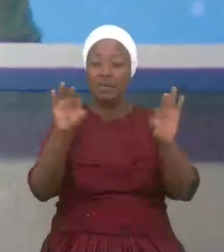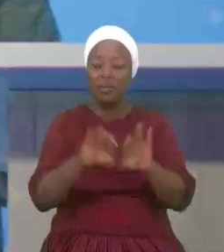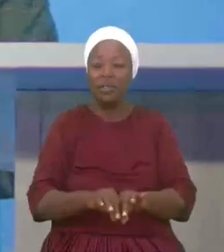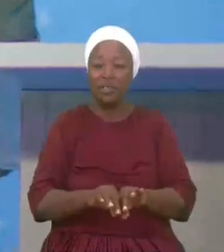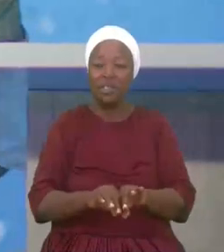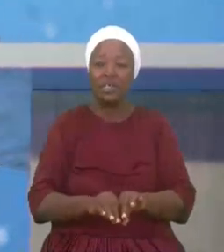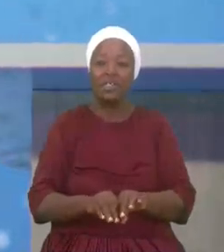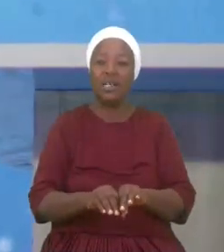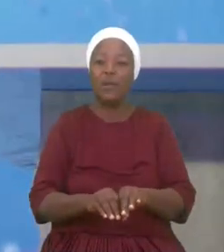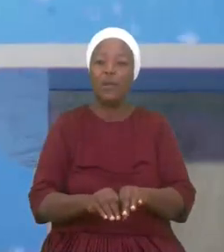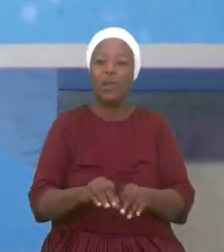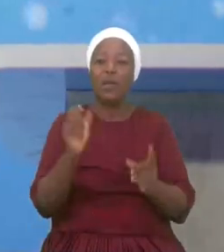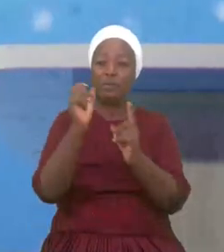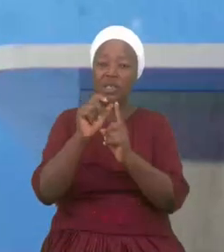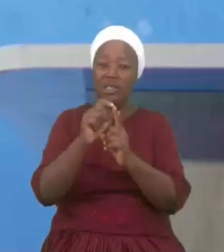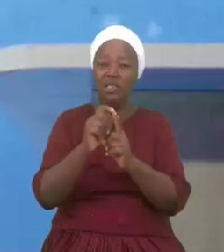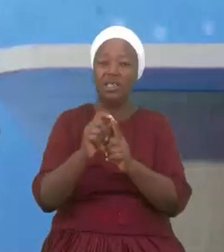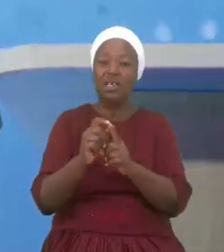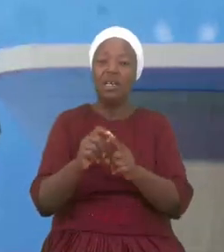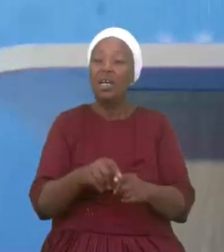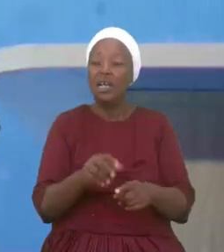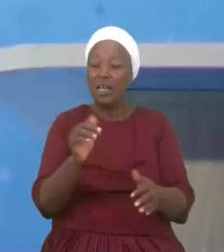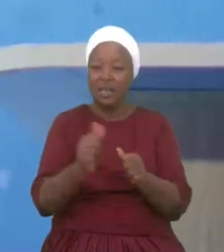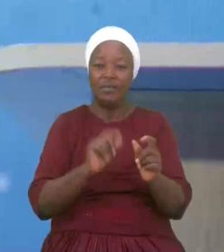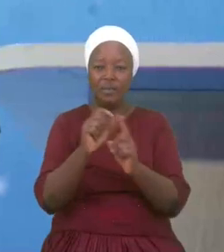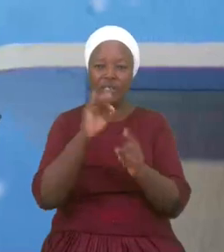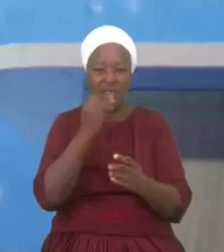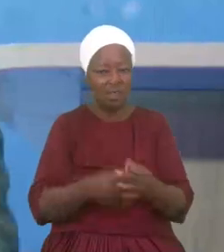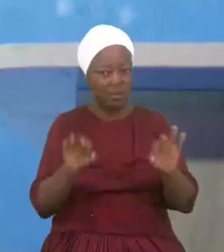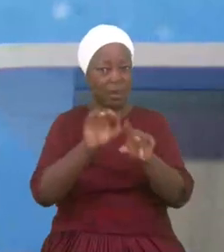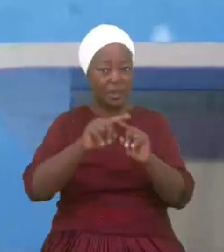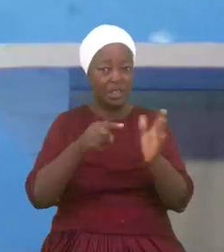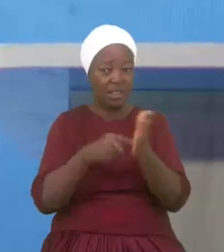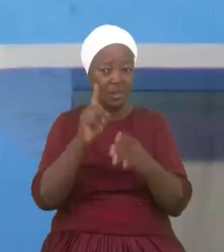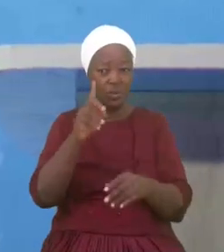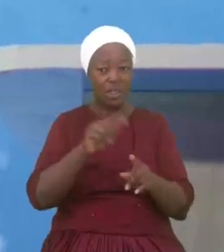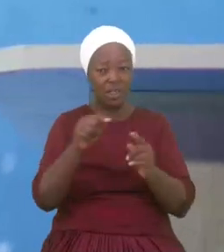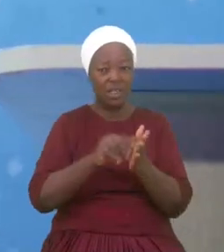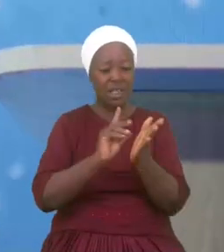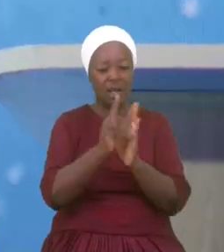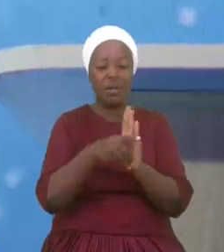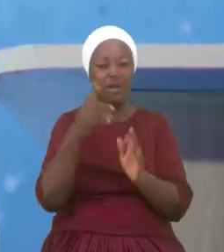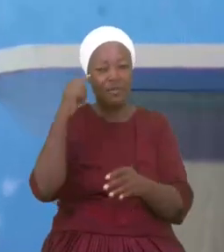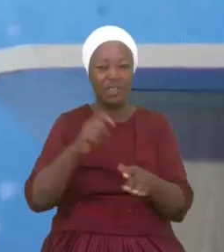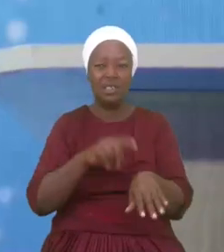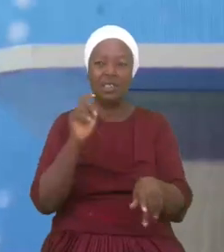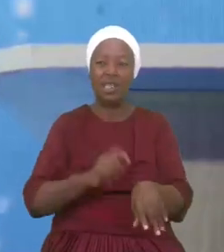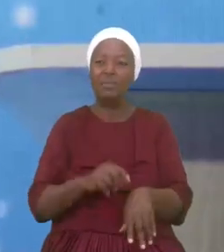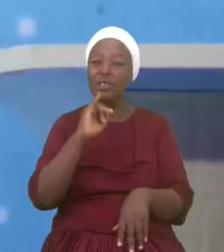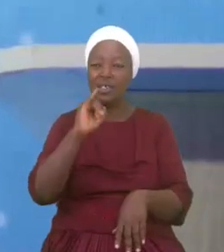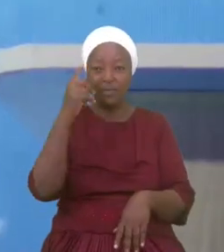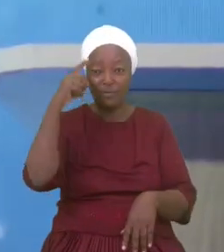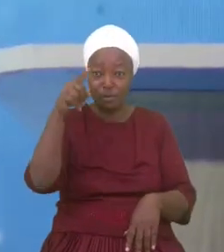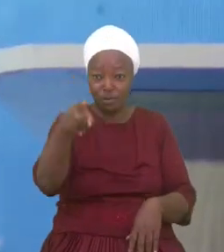aujourd'hui nous sommes à un message important quoi que tout soit important mais pour cette